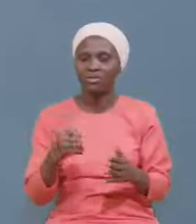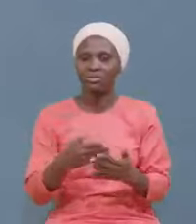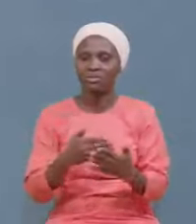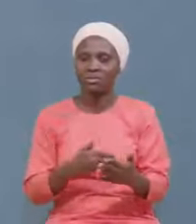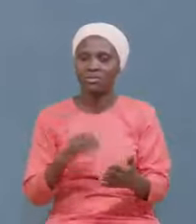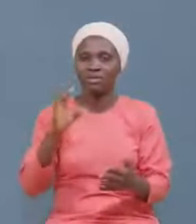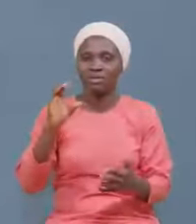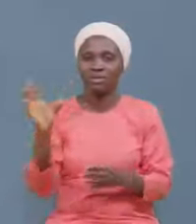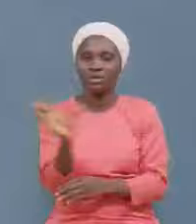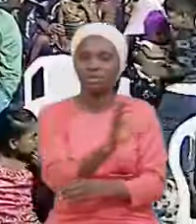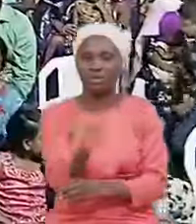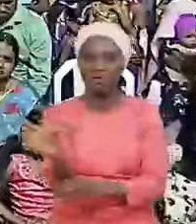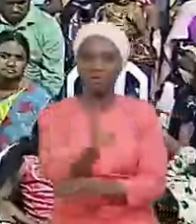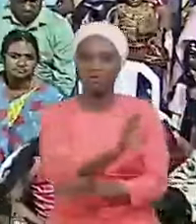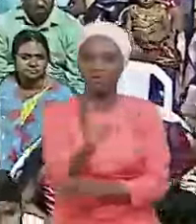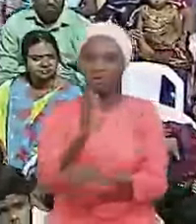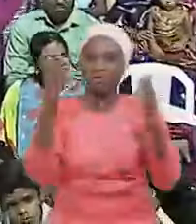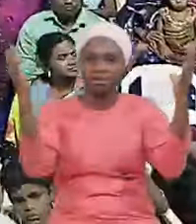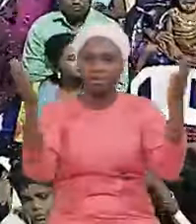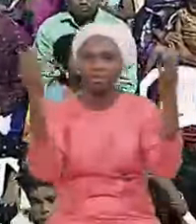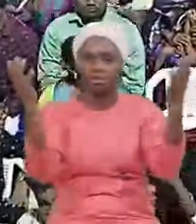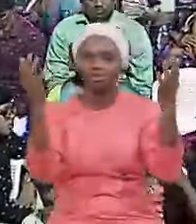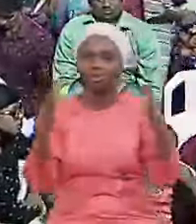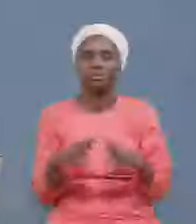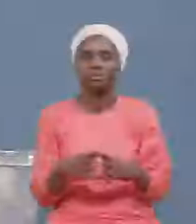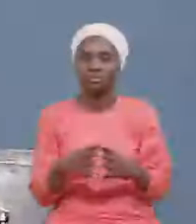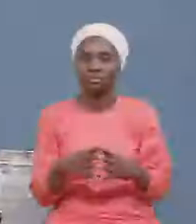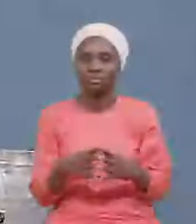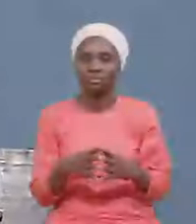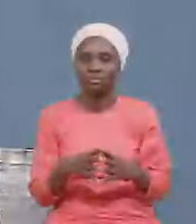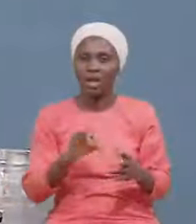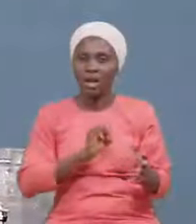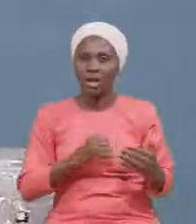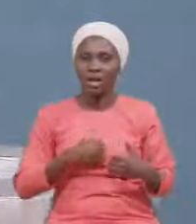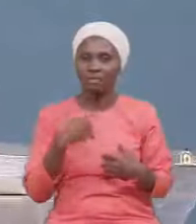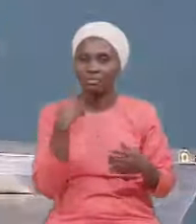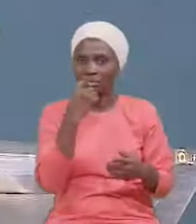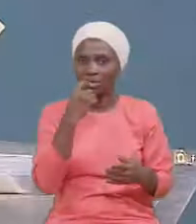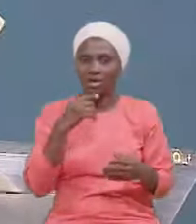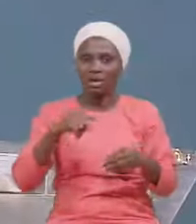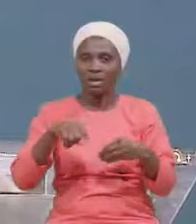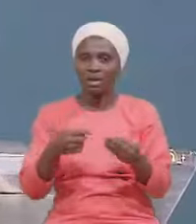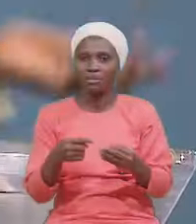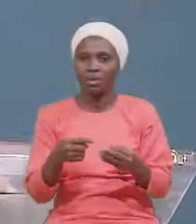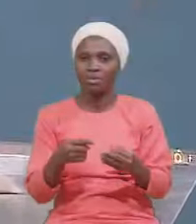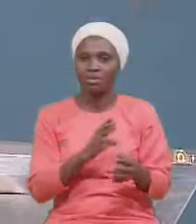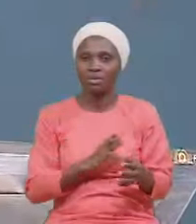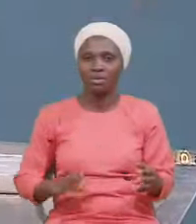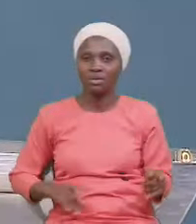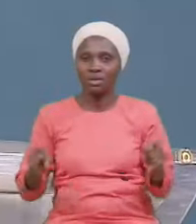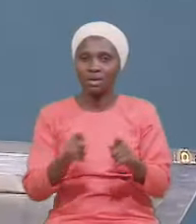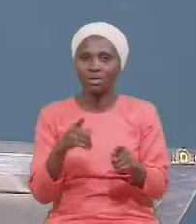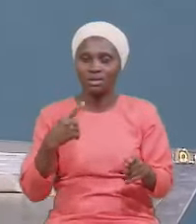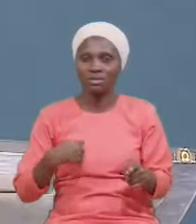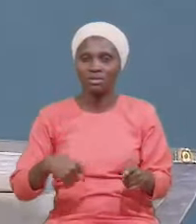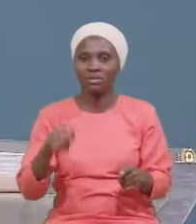ఇది క్రిస్మస్ కు ముందుగా చేసుకుంటున్న పండుగ. And I've been talking about Christ as mediator.